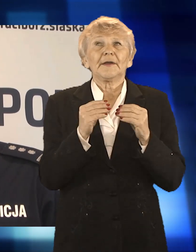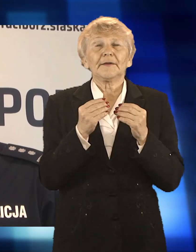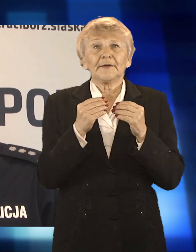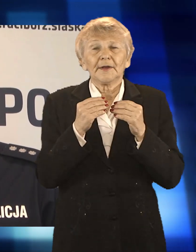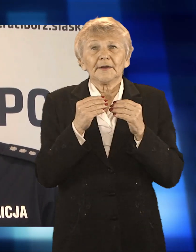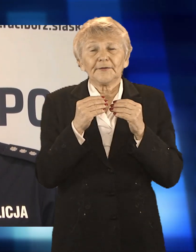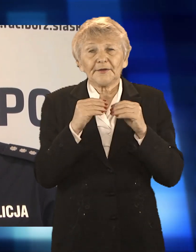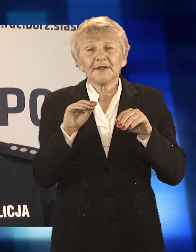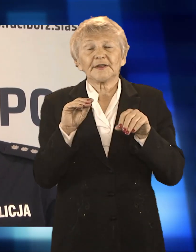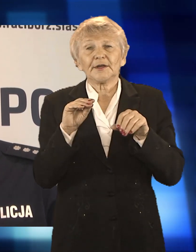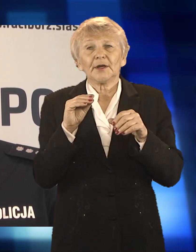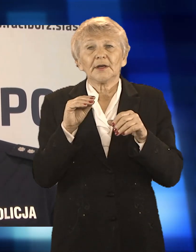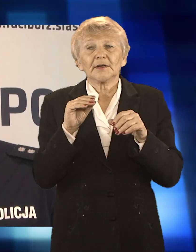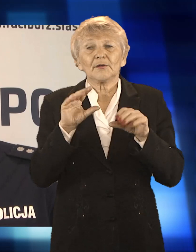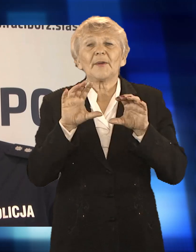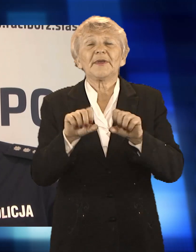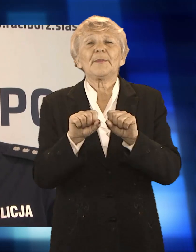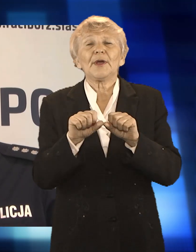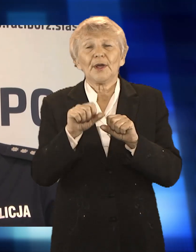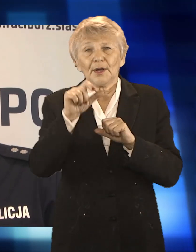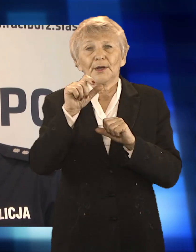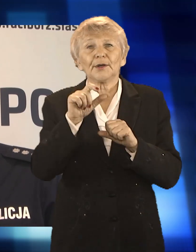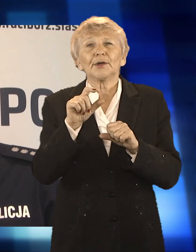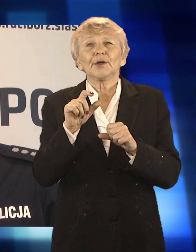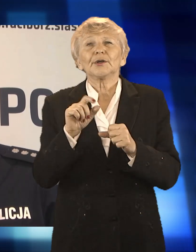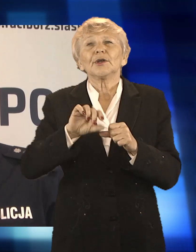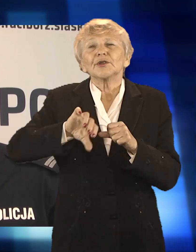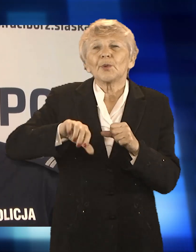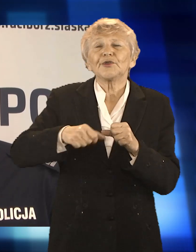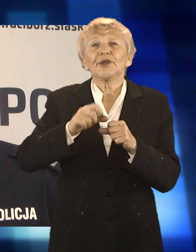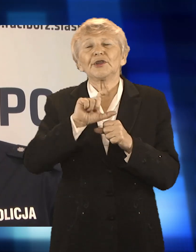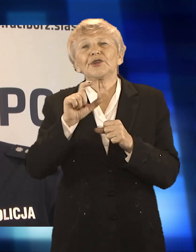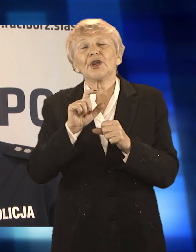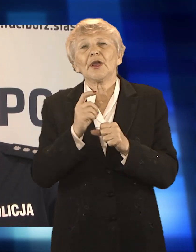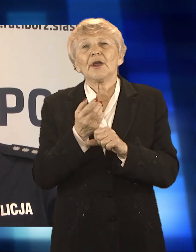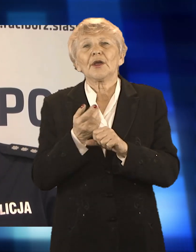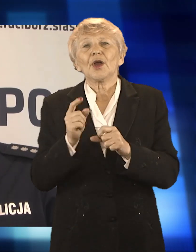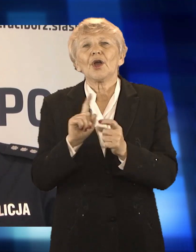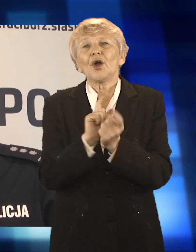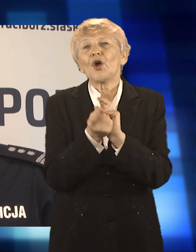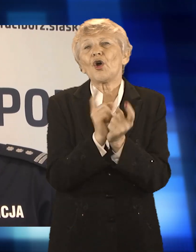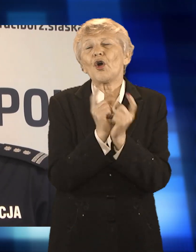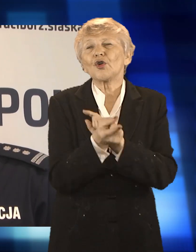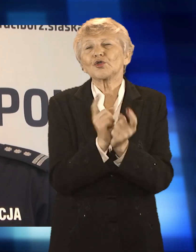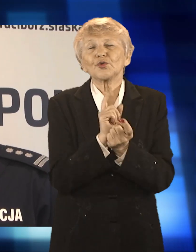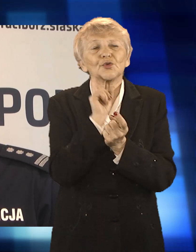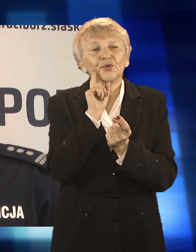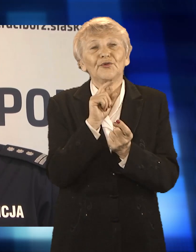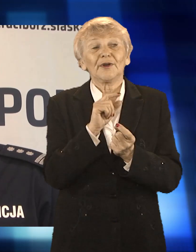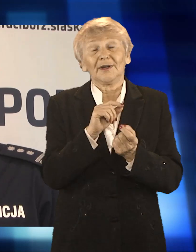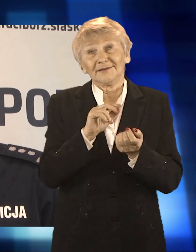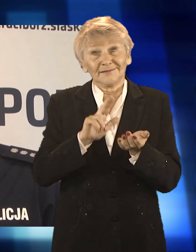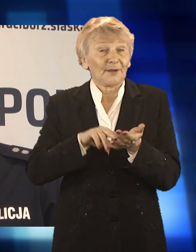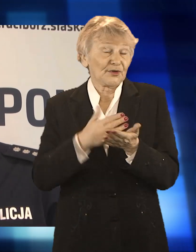oni to odczuwają i ponoszą straty w wyniku tych działań. Bardzo dobrze, jeżeli możemy zatrzymać sprawcy i ta szkoda wyrządzona może